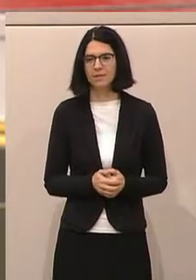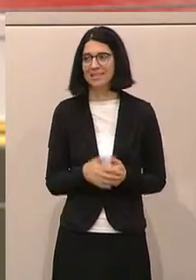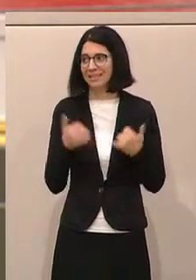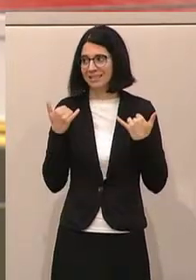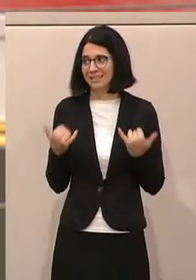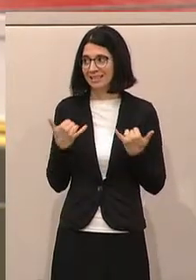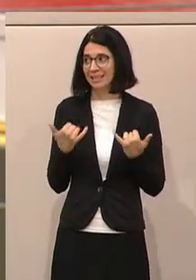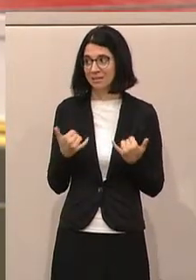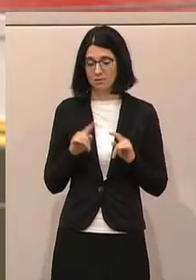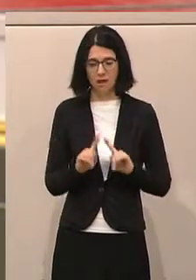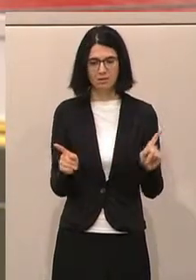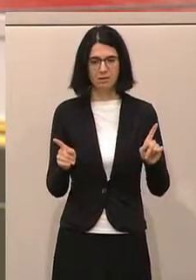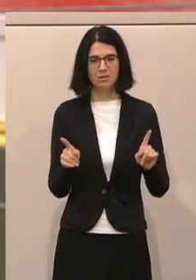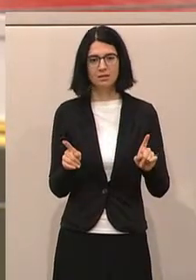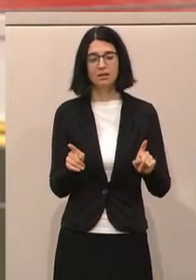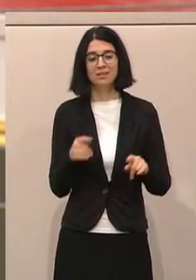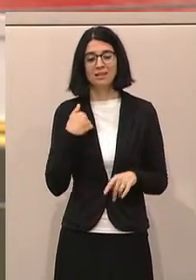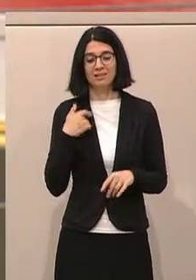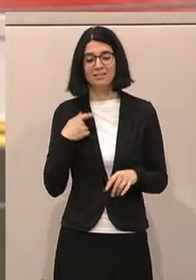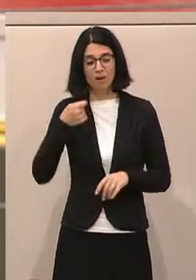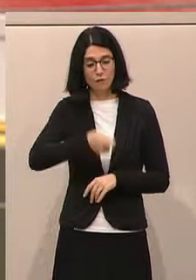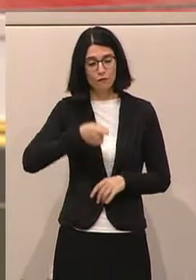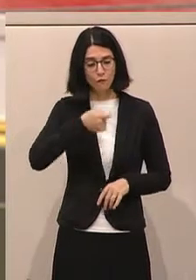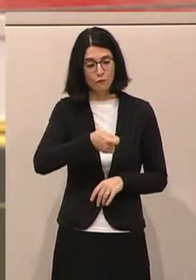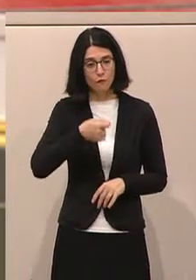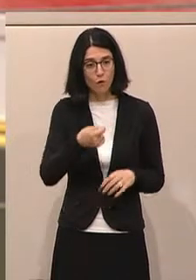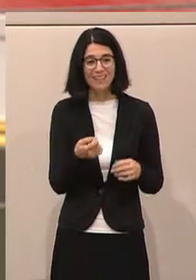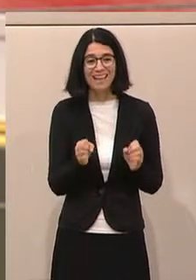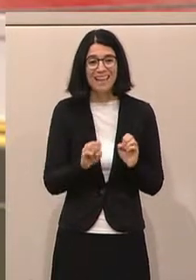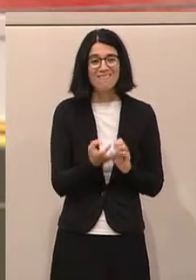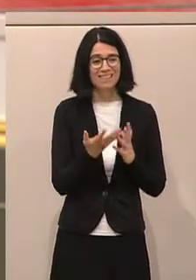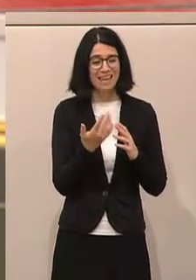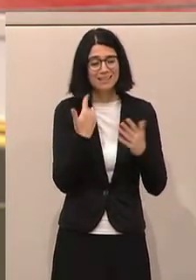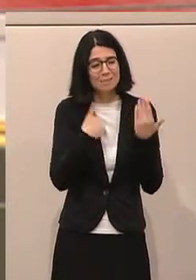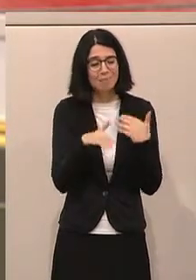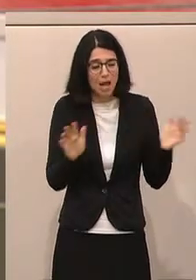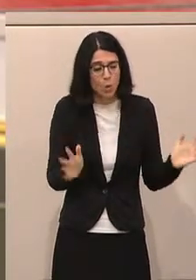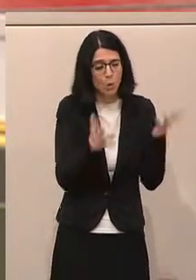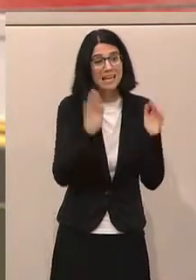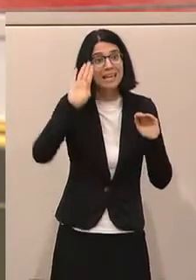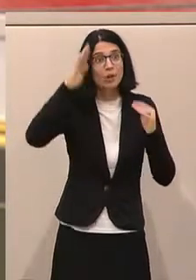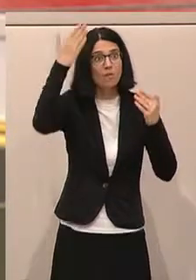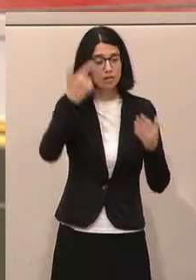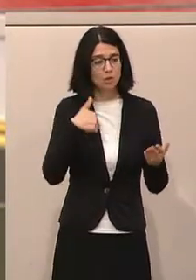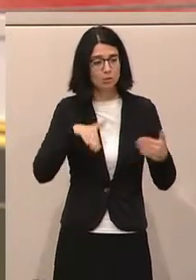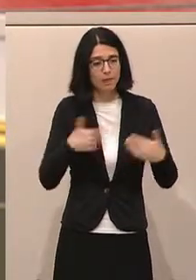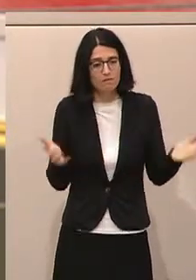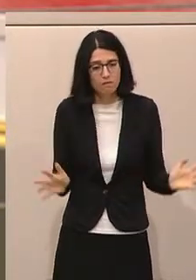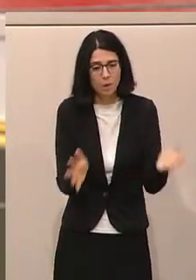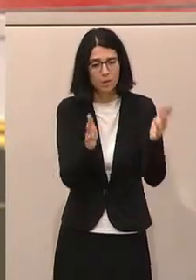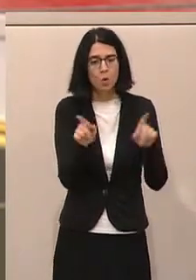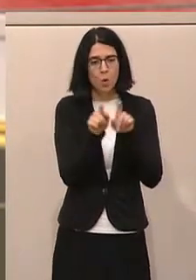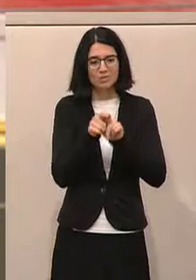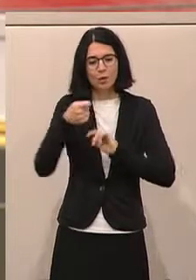was jetzt anders ist, ist, dass wir die Fördereffizienz erhöhen, dass wir Innovation fördern und dass wir vor allem eben auch